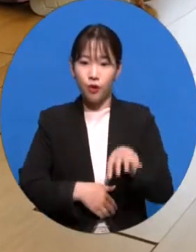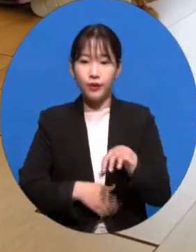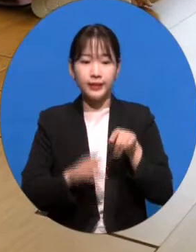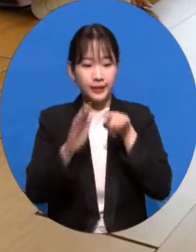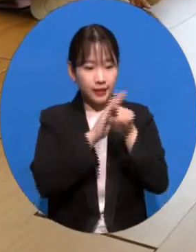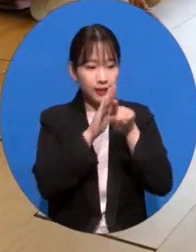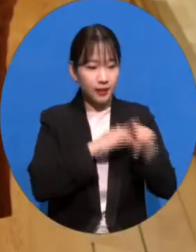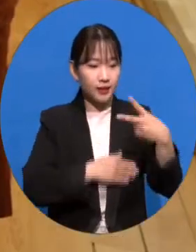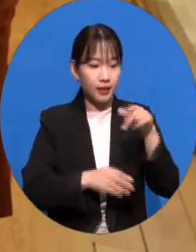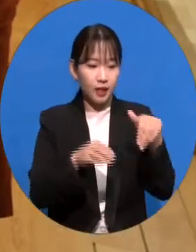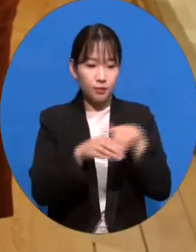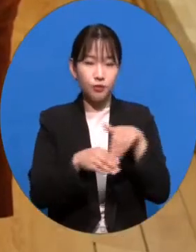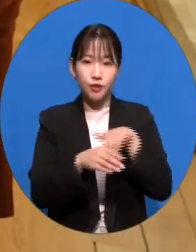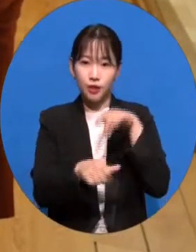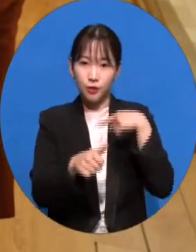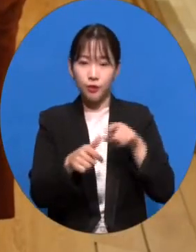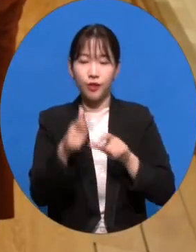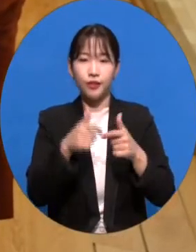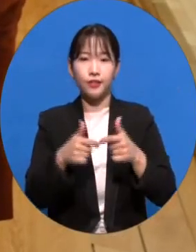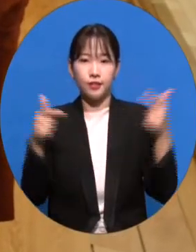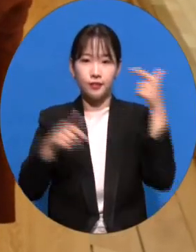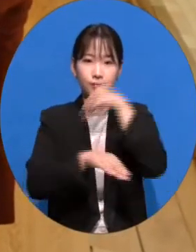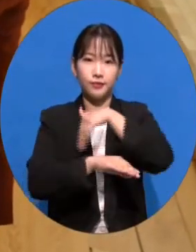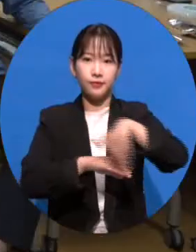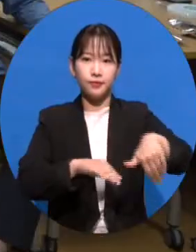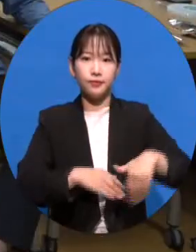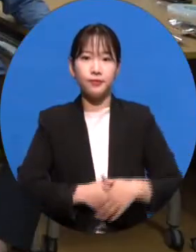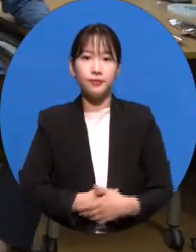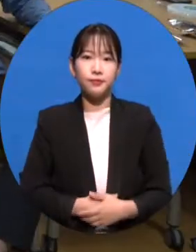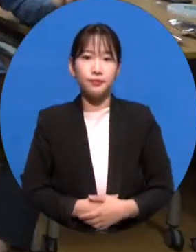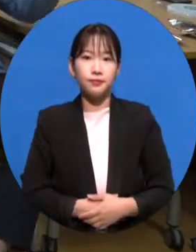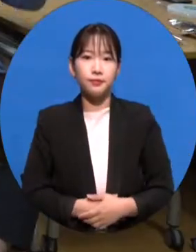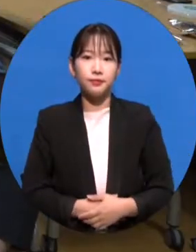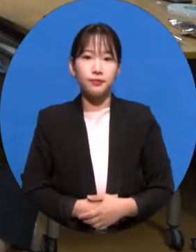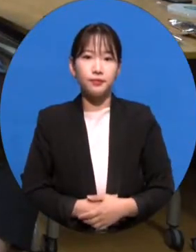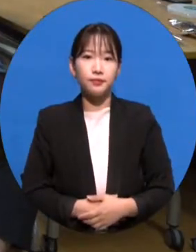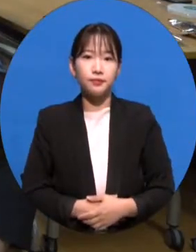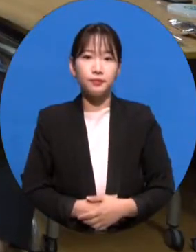찾아가는 다문화 교육을 점차 확대해 나갈 예정입니다. MBC 뉴스 양정은입니다.